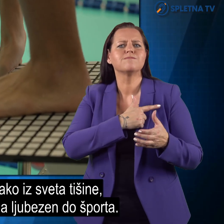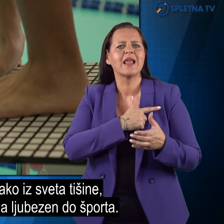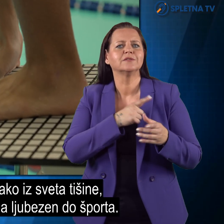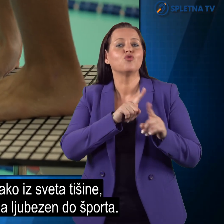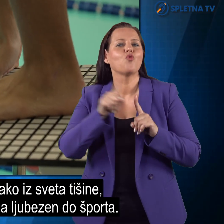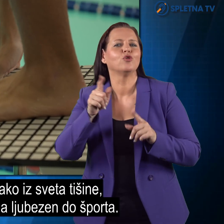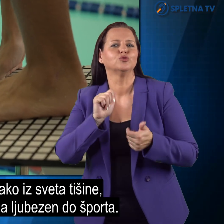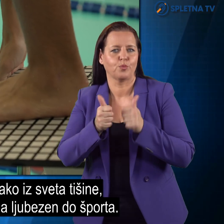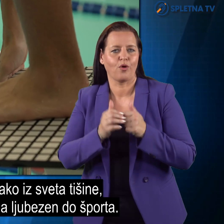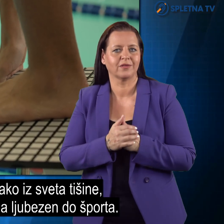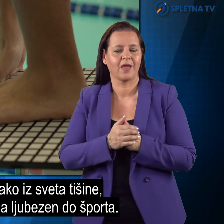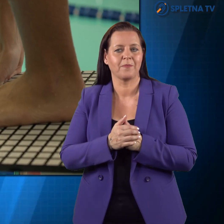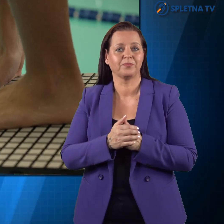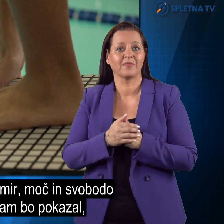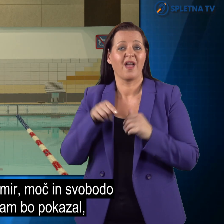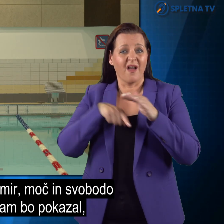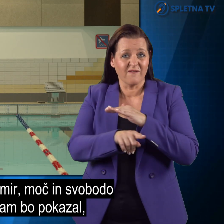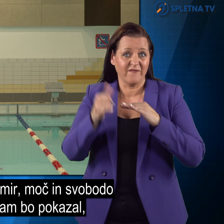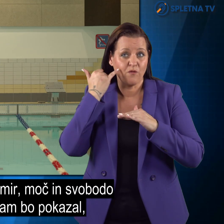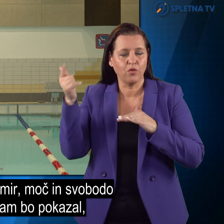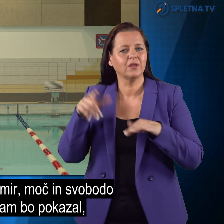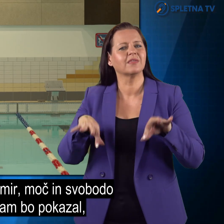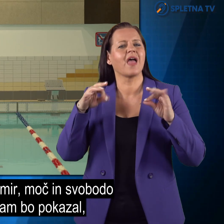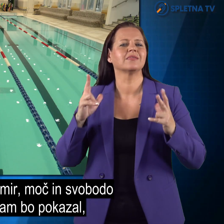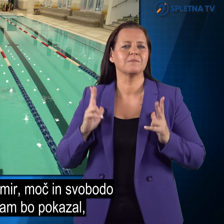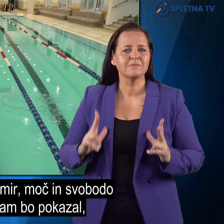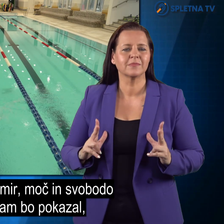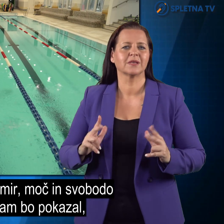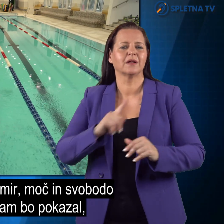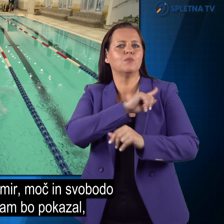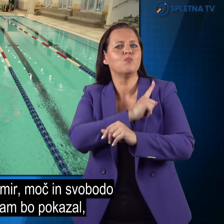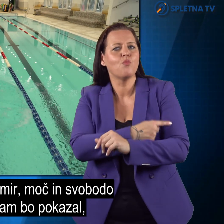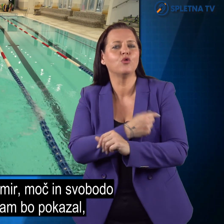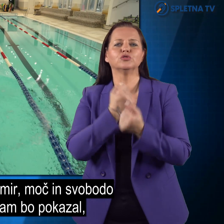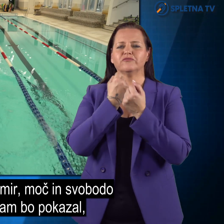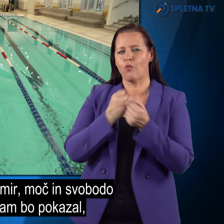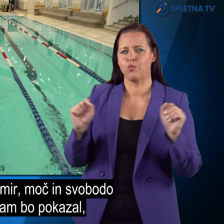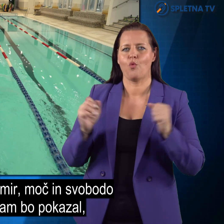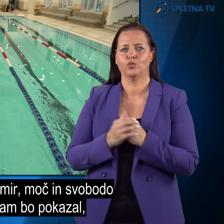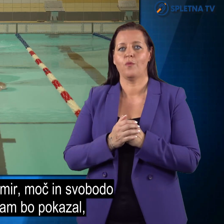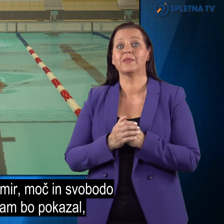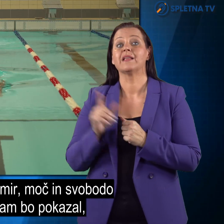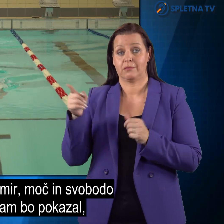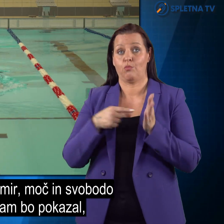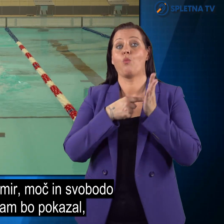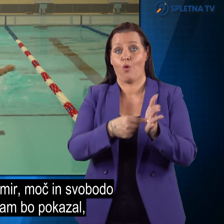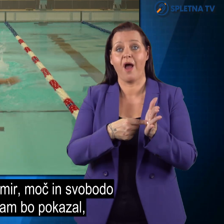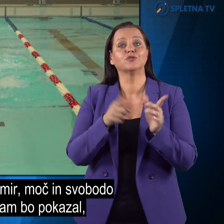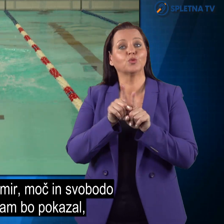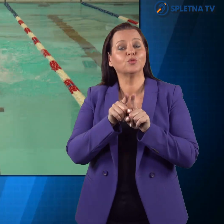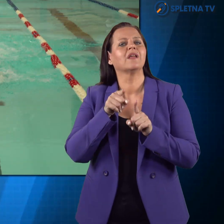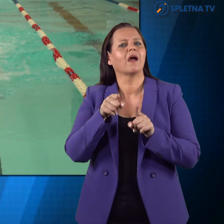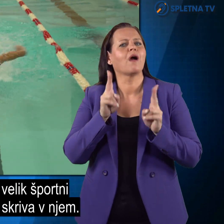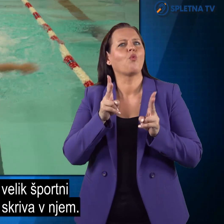skupna ljubezen do športa. V vodi najde mir, moč in svobodo. In prav tam bo pokazal,